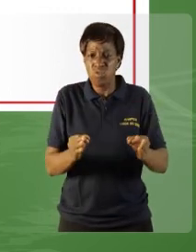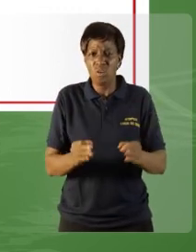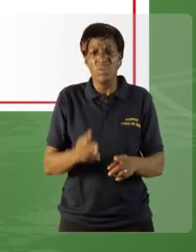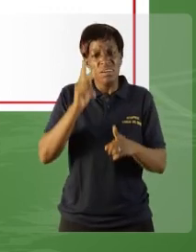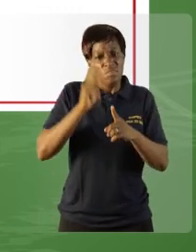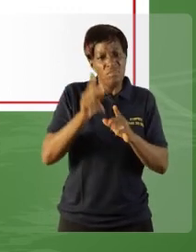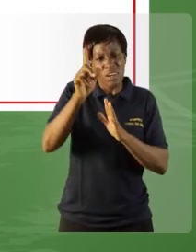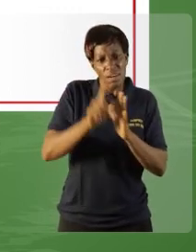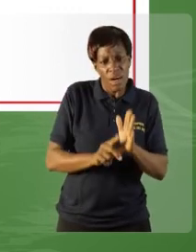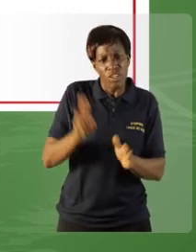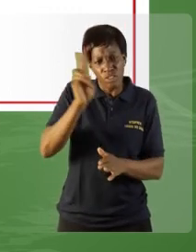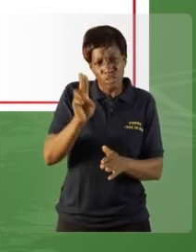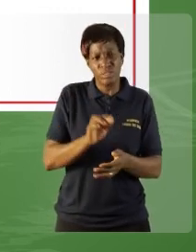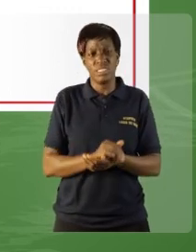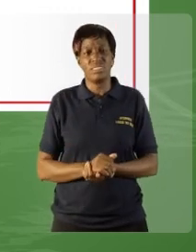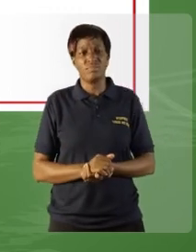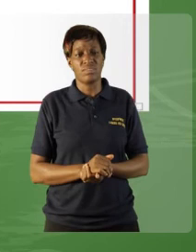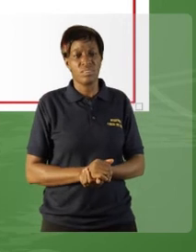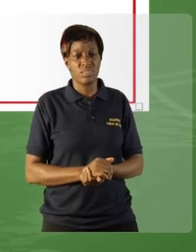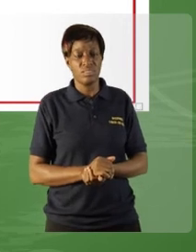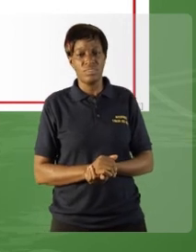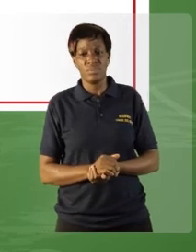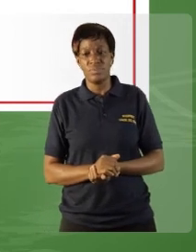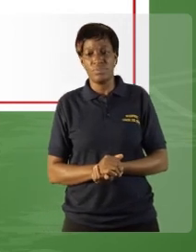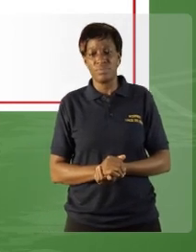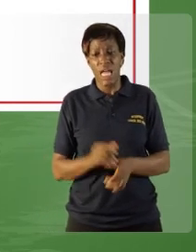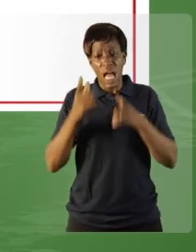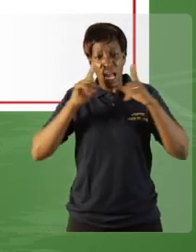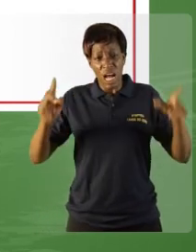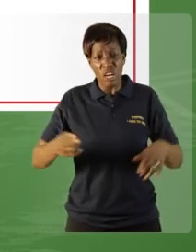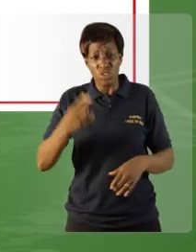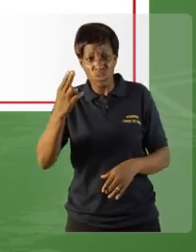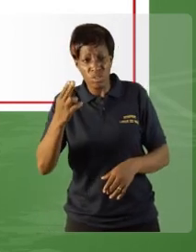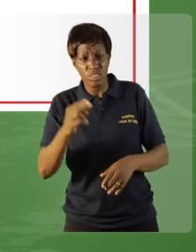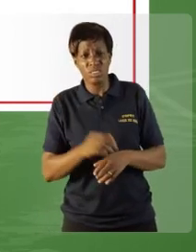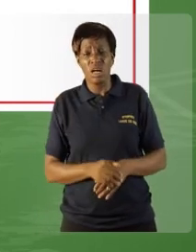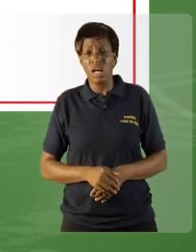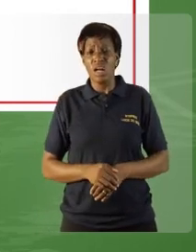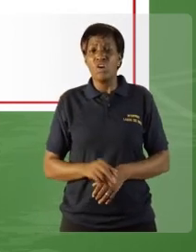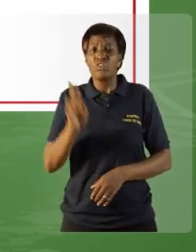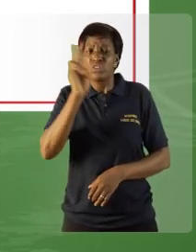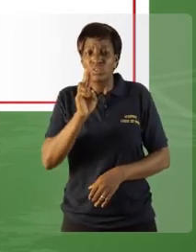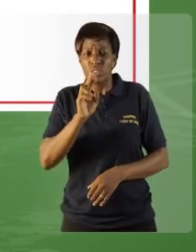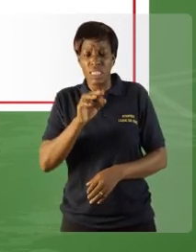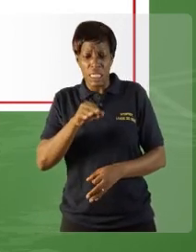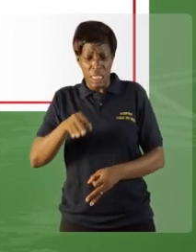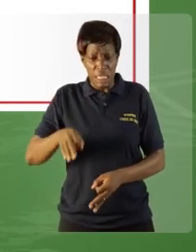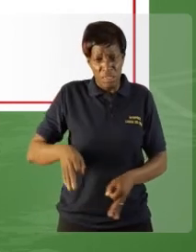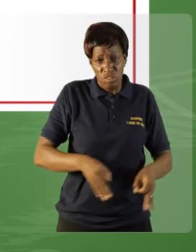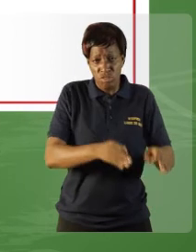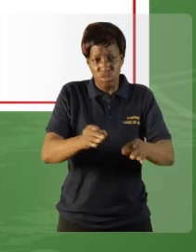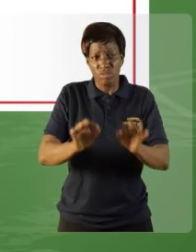Le registre soutenu est caractérisé par l'utilisation de figures de style. Nous voulons parler des procédés rhétoriques.